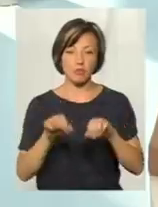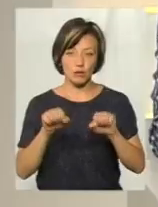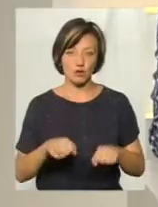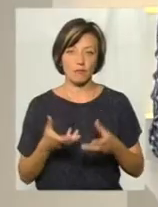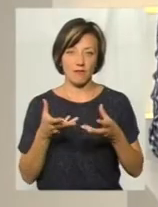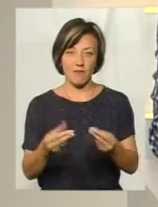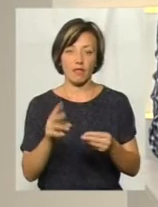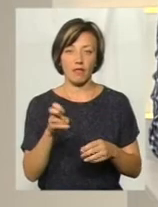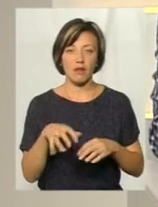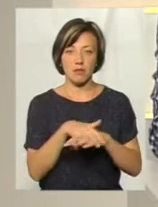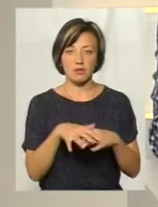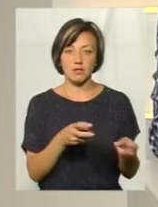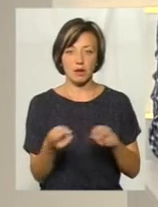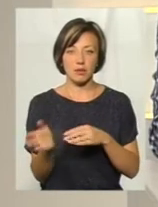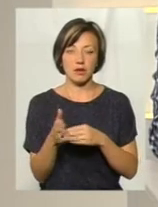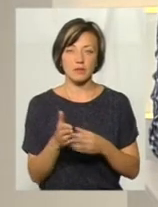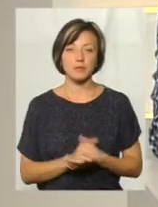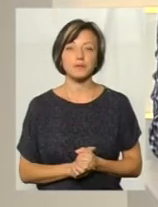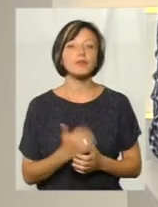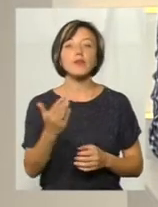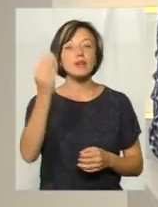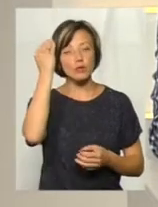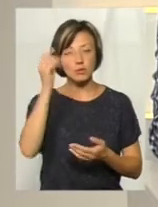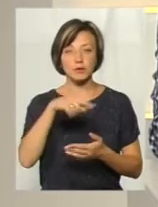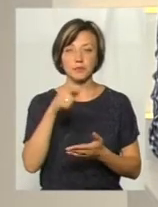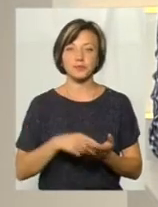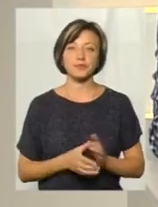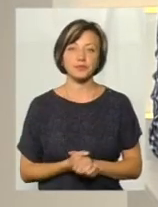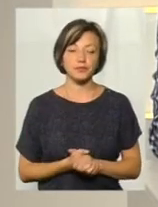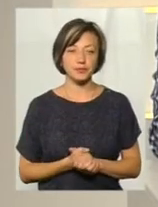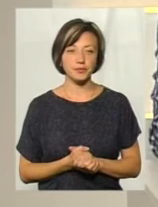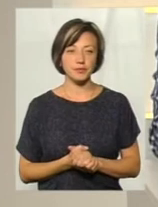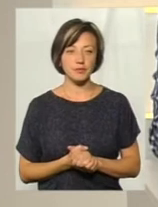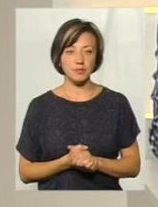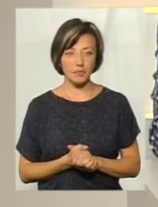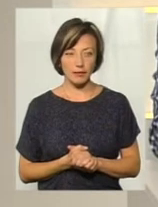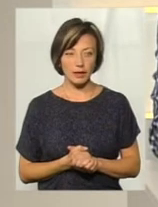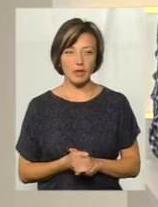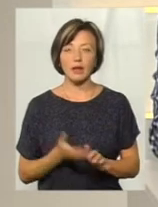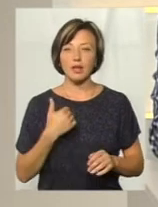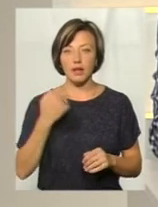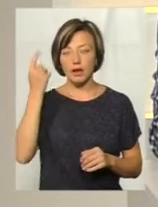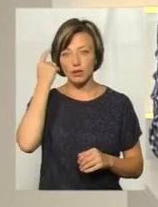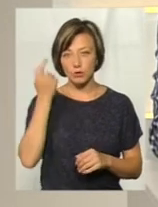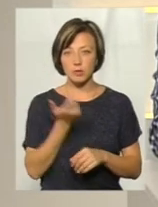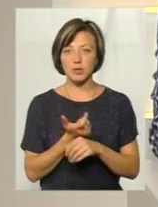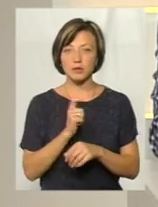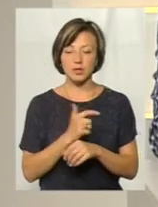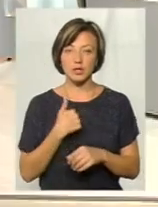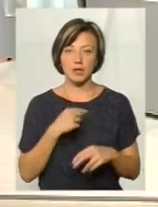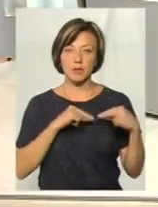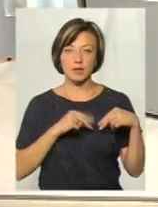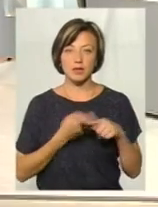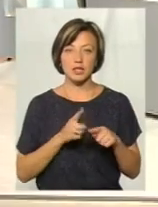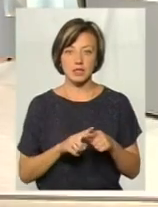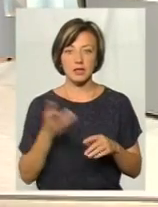впливати. Юрій Олександрович, а ви що думаєте? Я ще думаю, що трошки глибше, чим пан Олег, бо я більше працюю в цій системі,